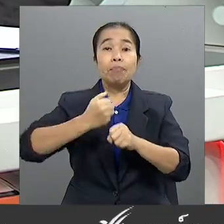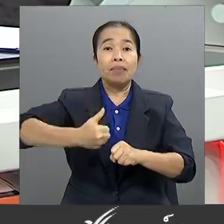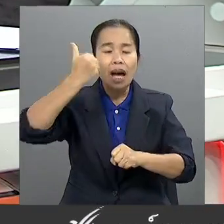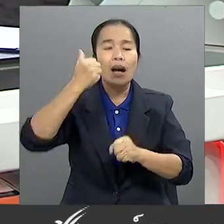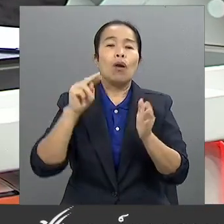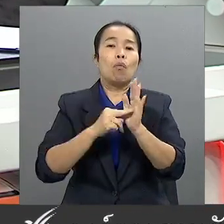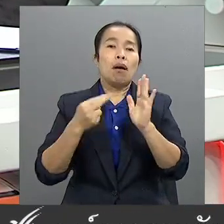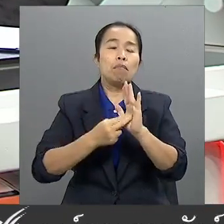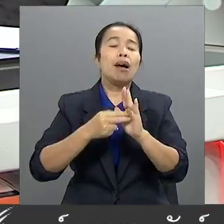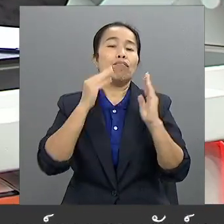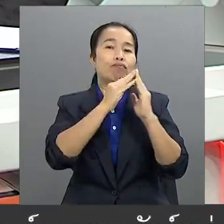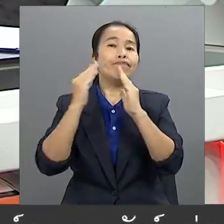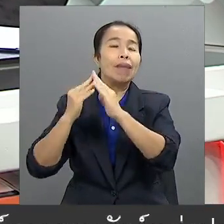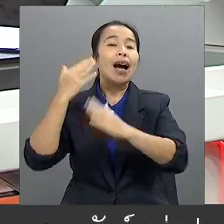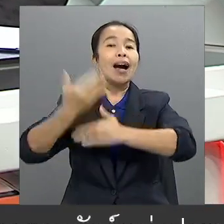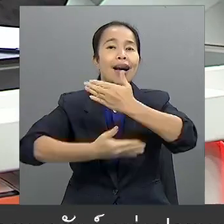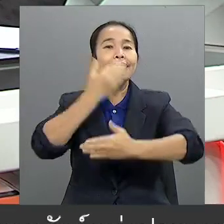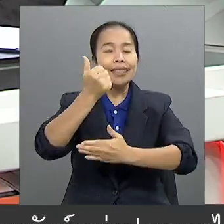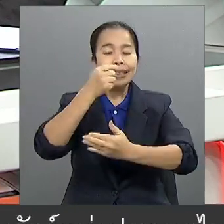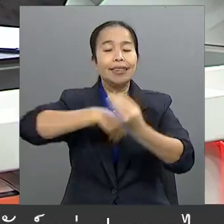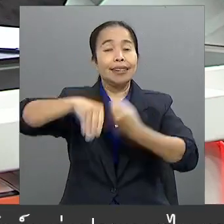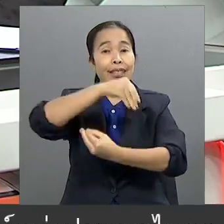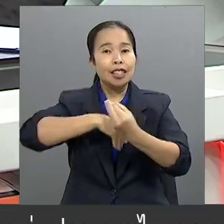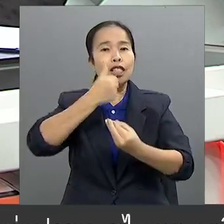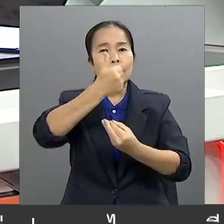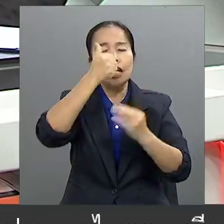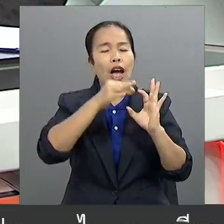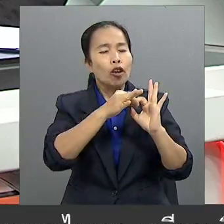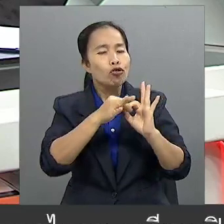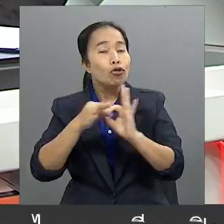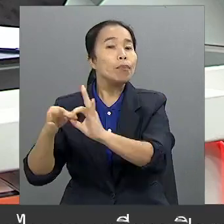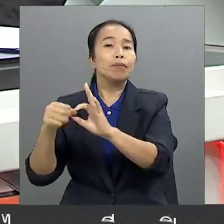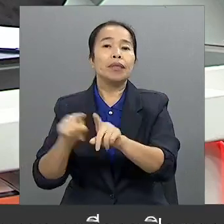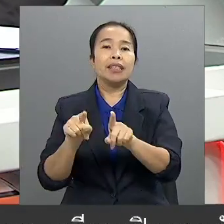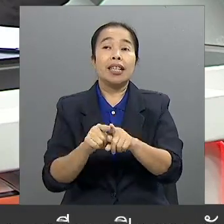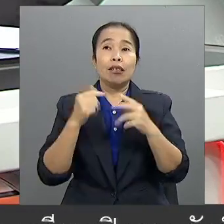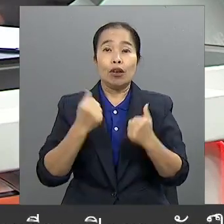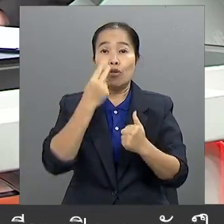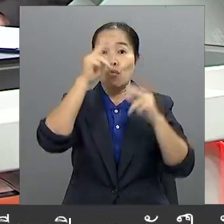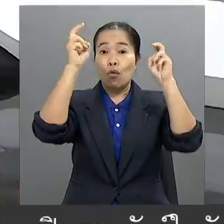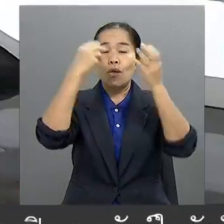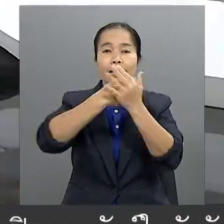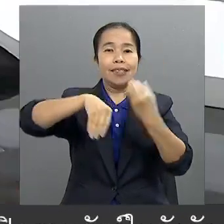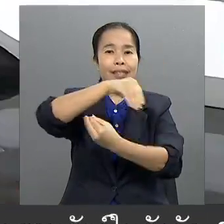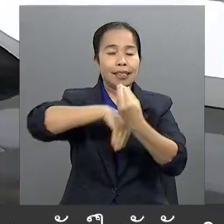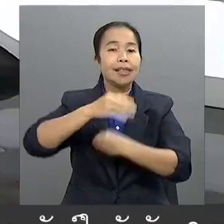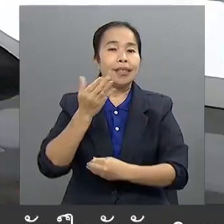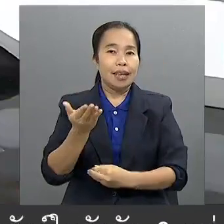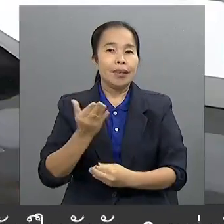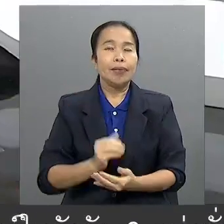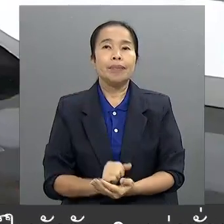ครับแต่ว่ายังหมายถึงธุรกิจอื่นๆที่เกี่ยวข้องด้วยติดตามในวัคซีนเศรษฐกิจกับคุณพิมพิมลครับ